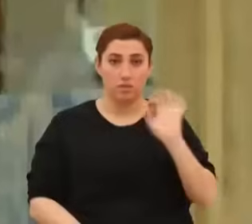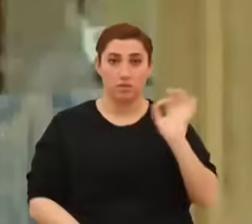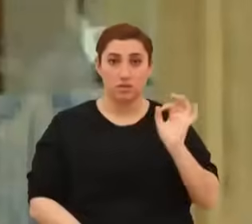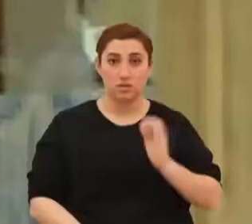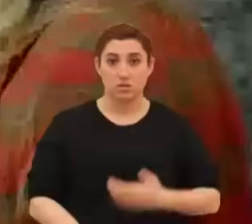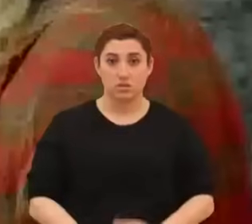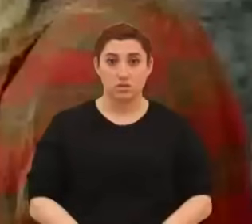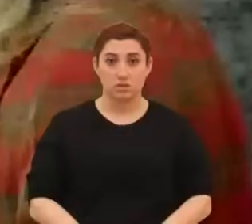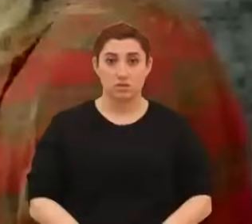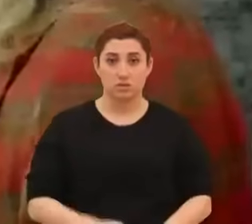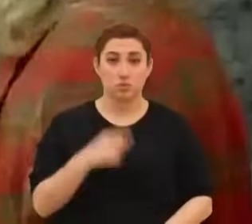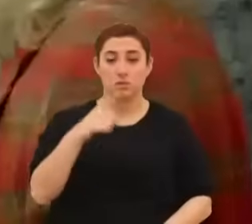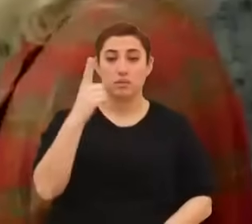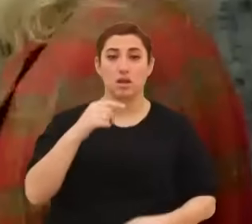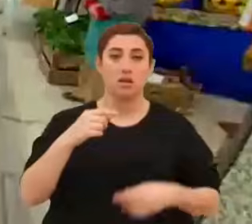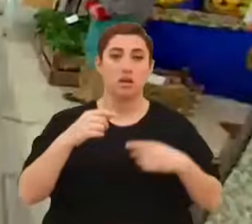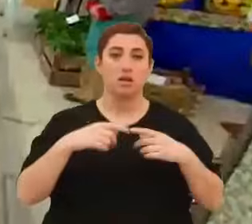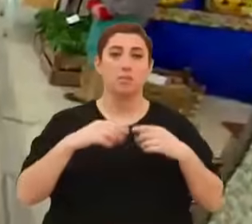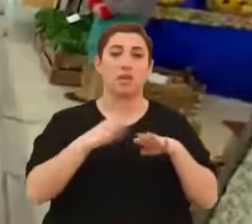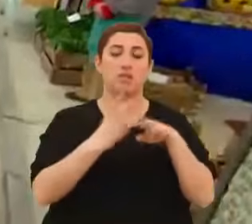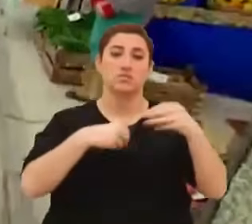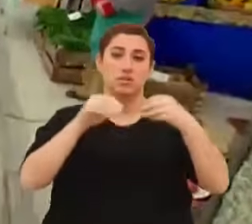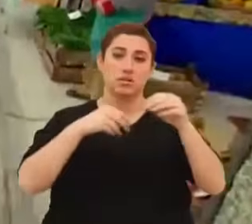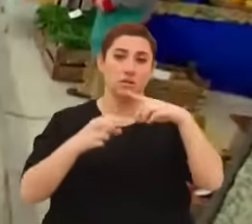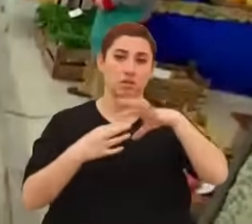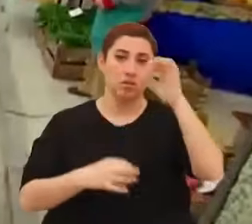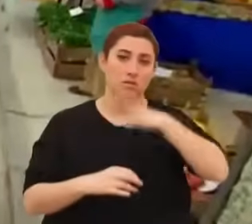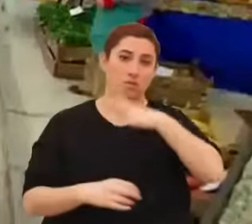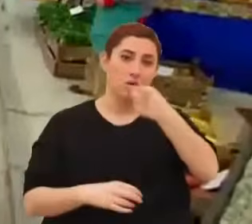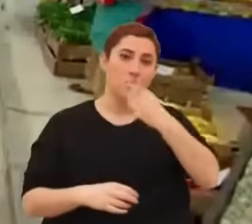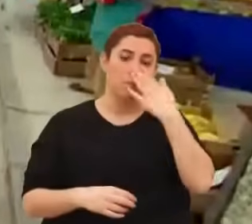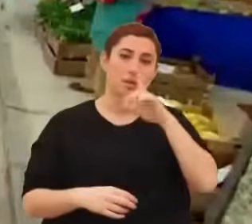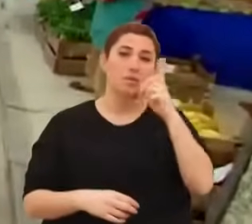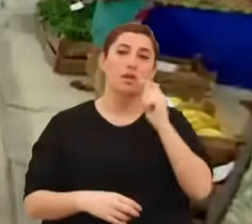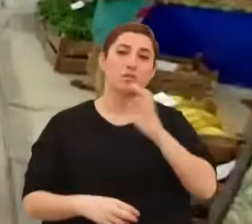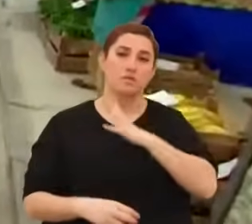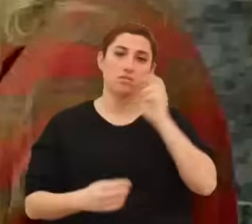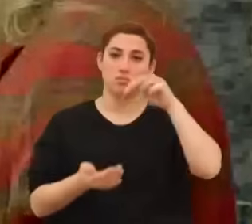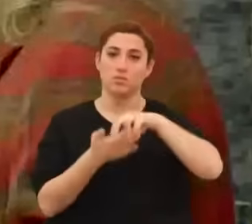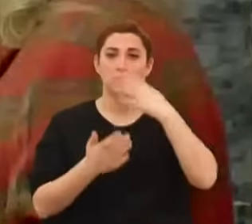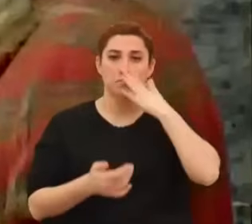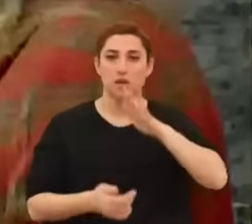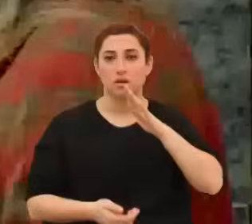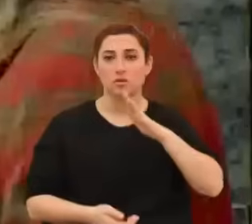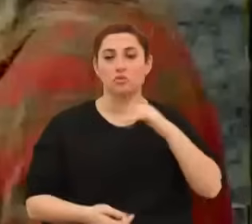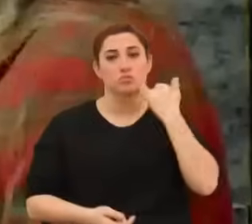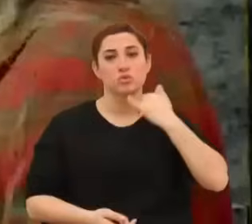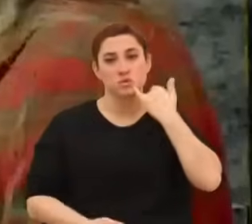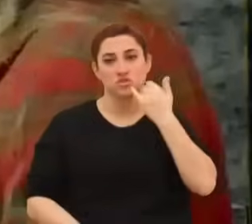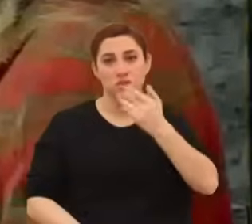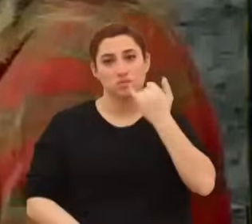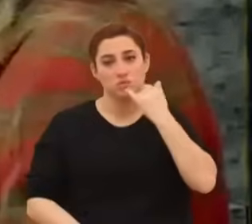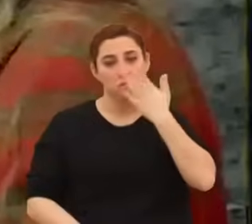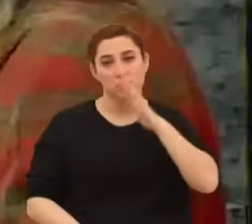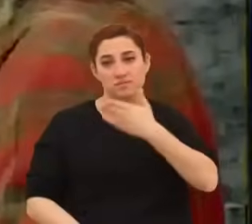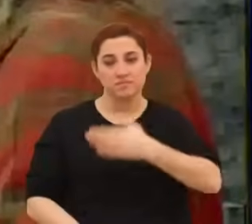Evet. Ya yüzde orada bir tamana var. Bundan sonra bekleyen bir adam var. Böyle bekliyor. Müjdeliği.